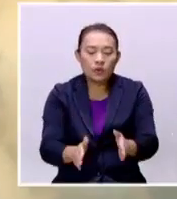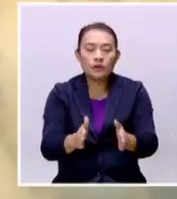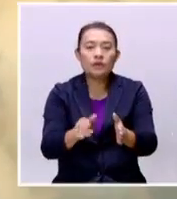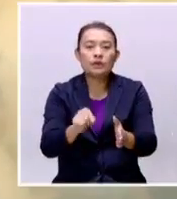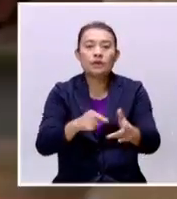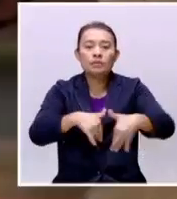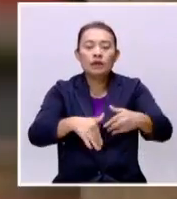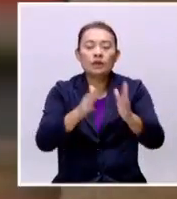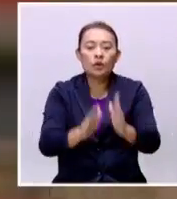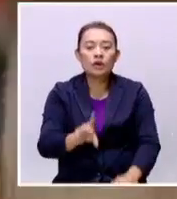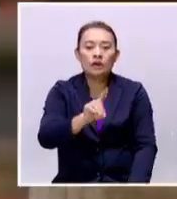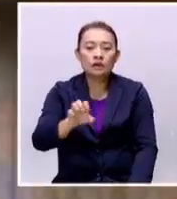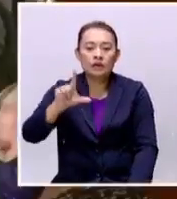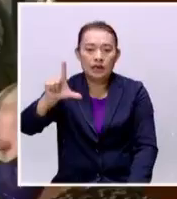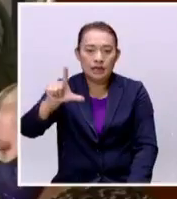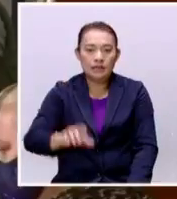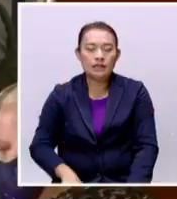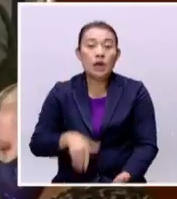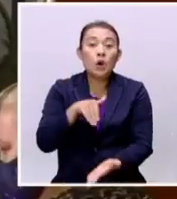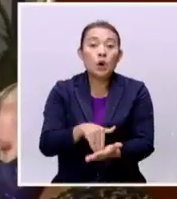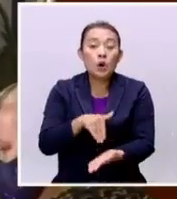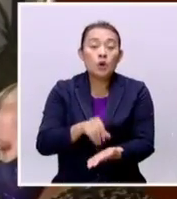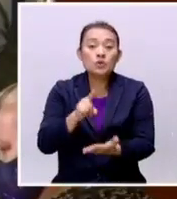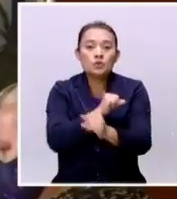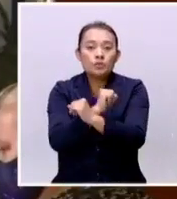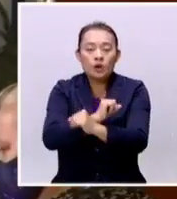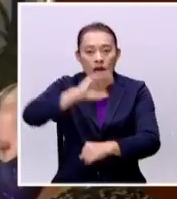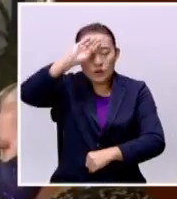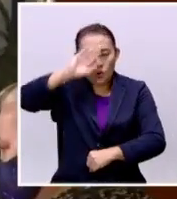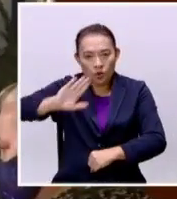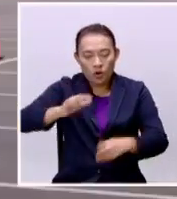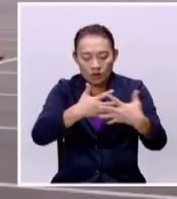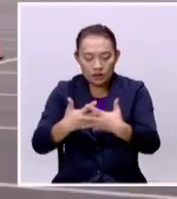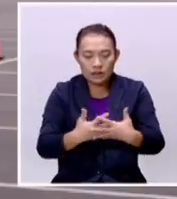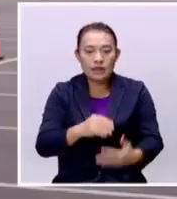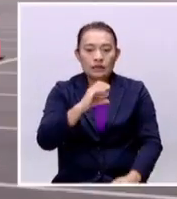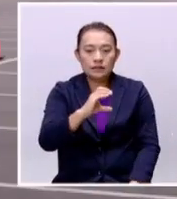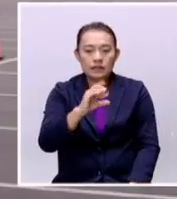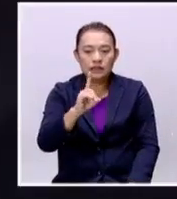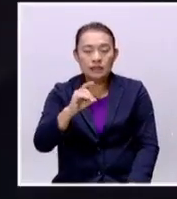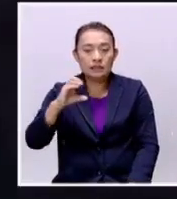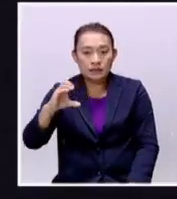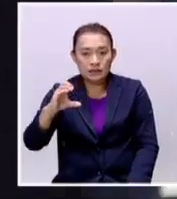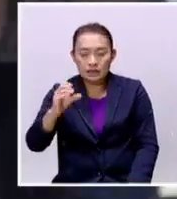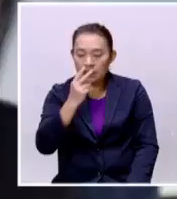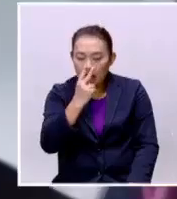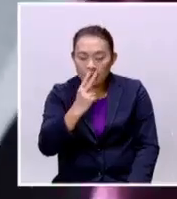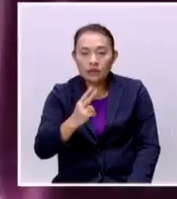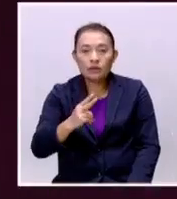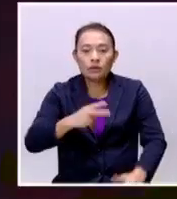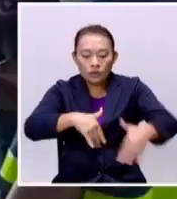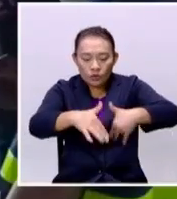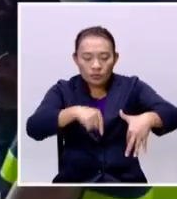นโดยจากข้อมูลที่รายงานโดยศูนย์ควบคุมและป้องกันโรคของสหรัฐหรือ CDC พบว่าประชากรทั่วประเท